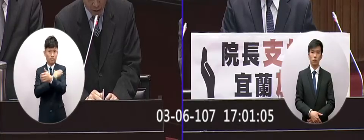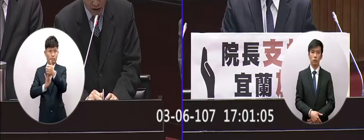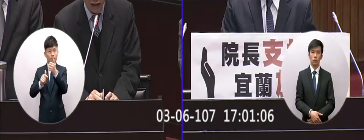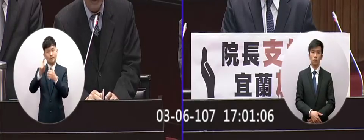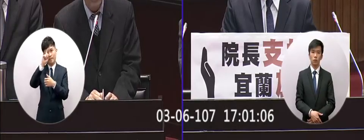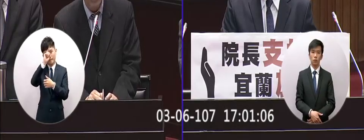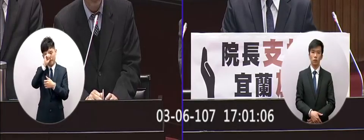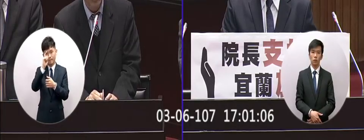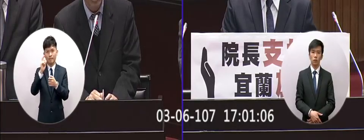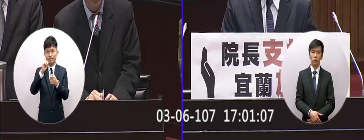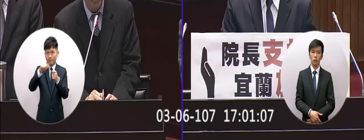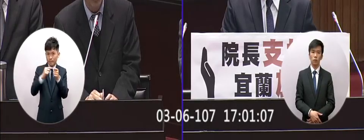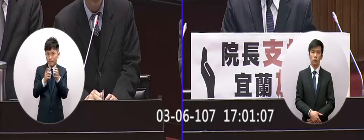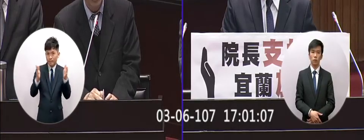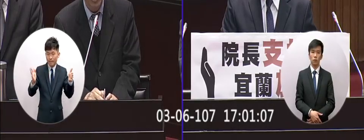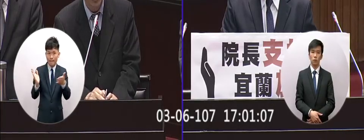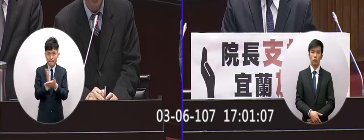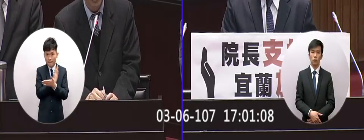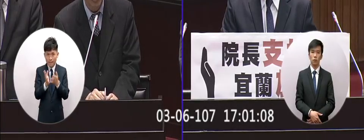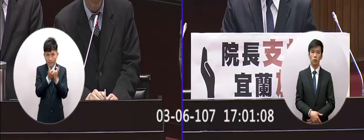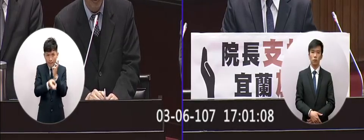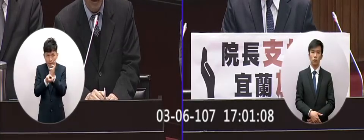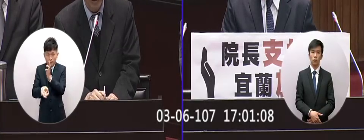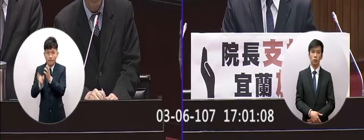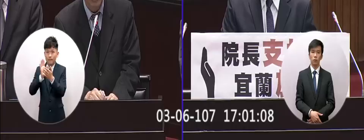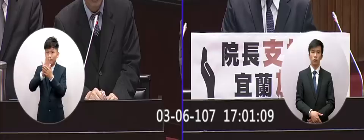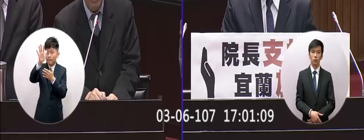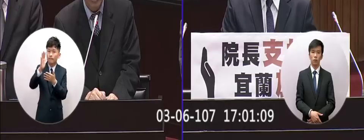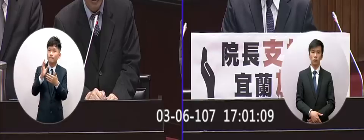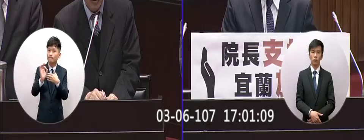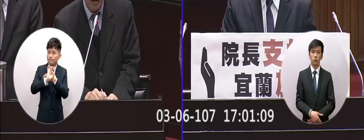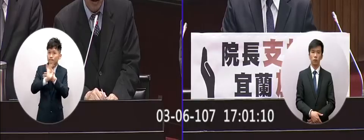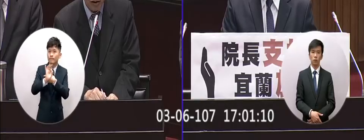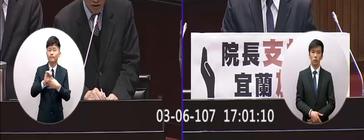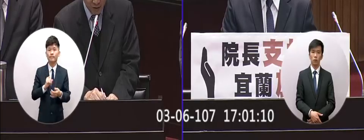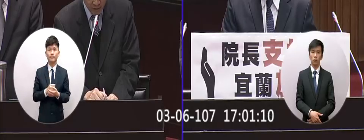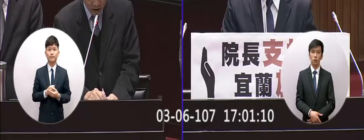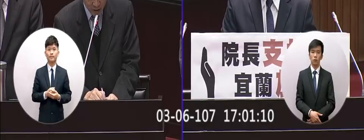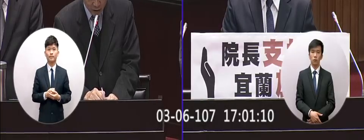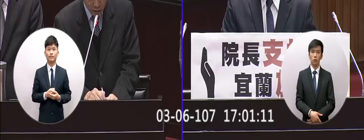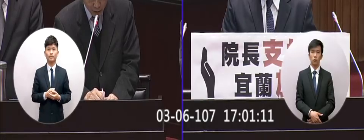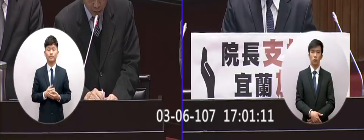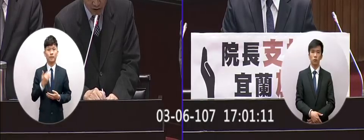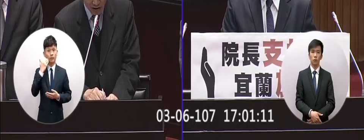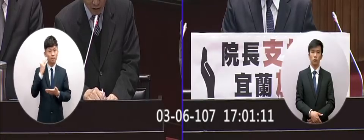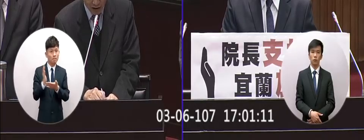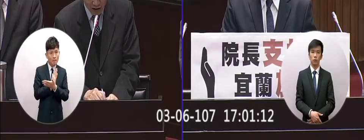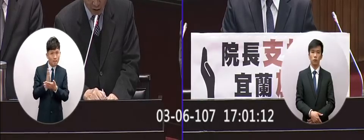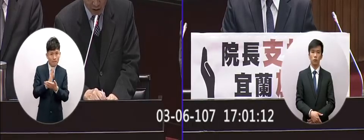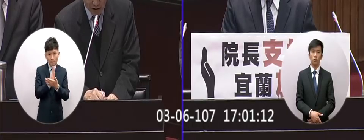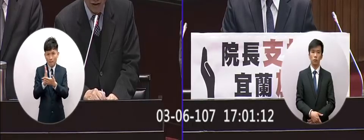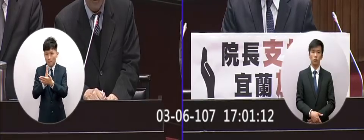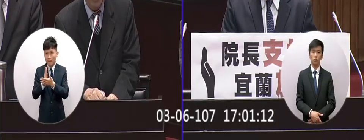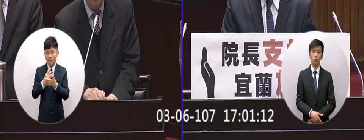的，希望我们用一年来做这样的评估呢，今后可以来评估看看它，如果要是评估没有问题的话，今后的建设才会